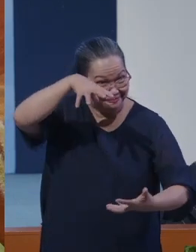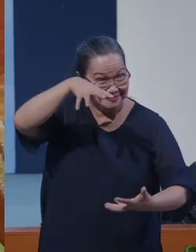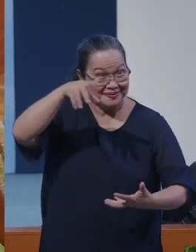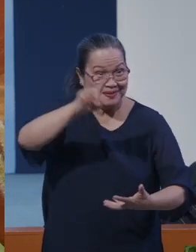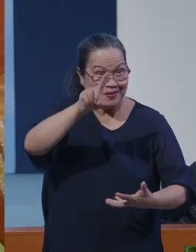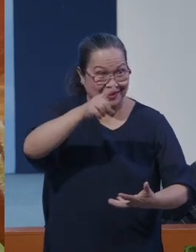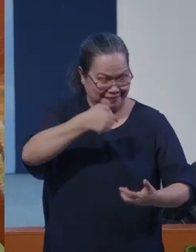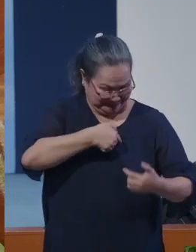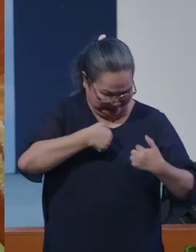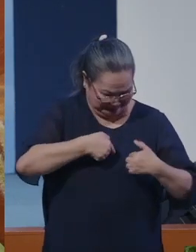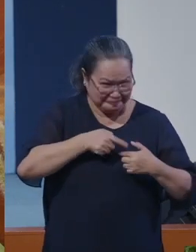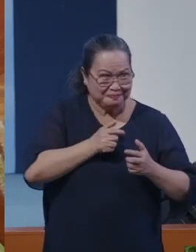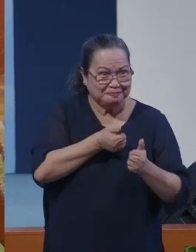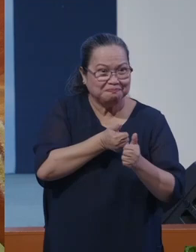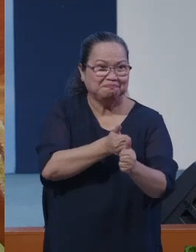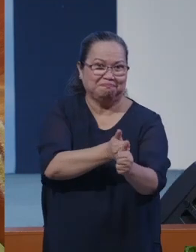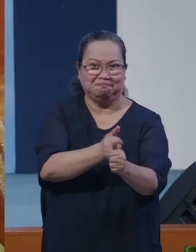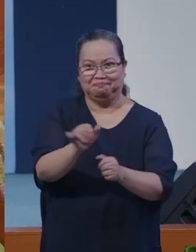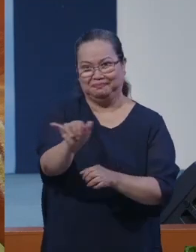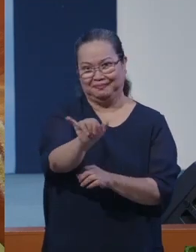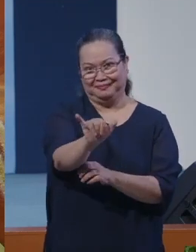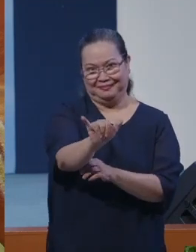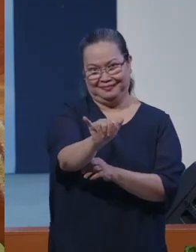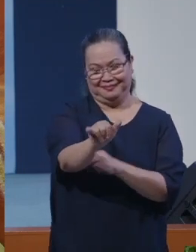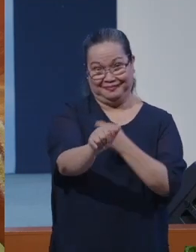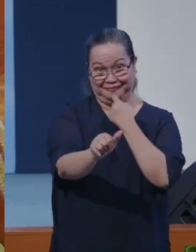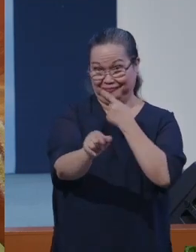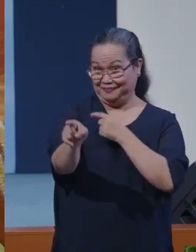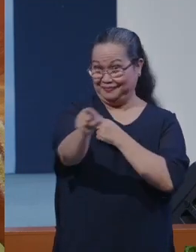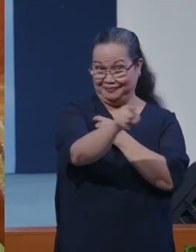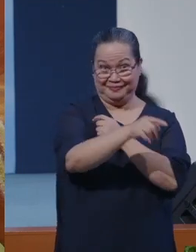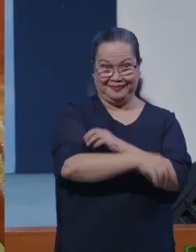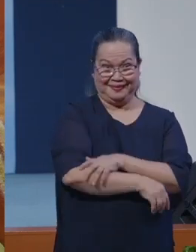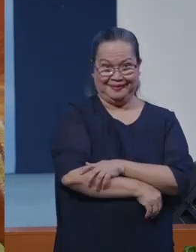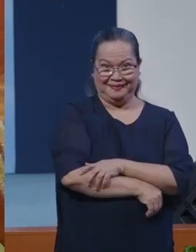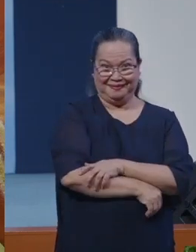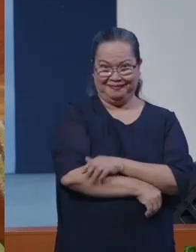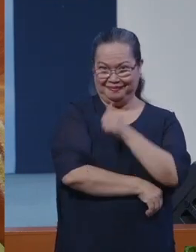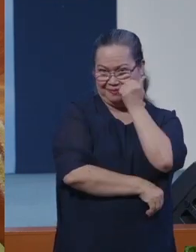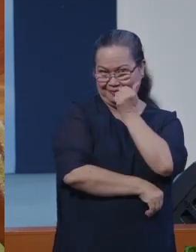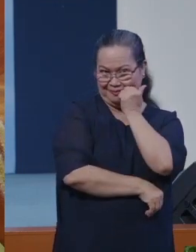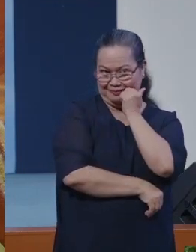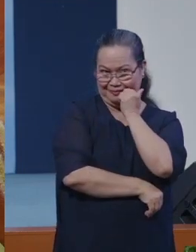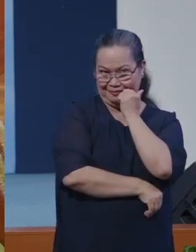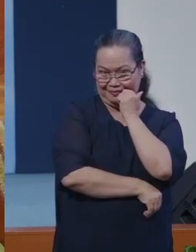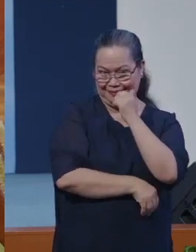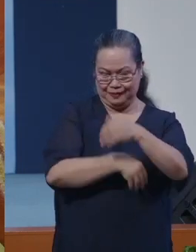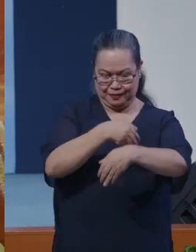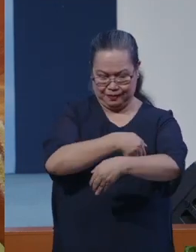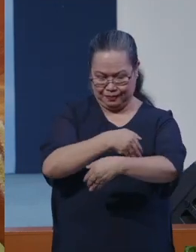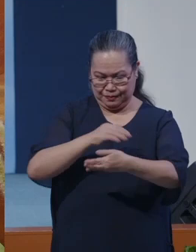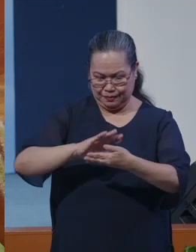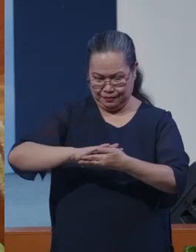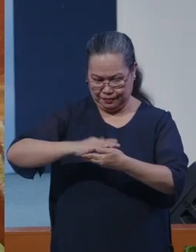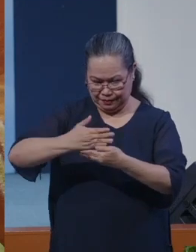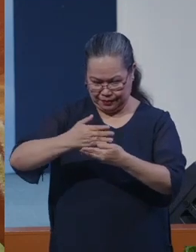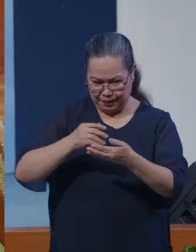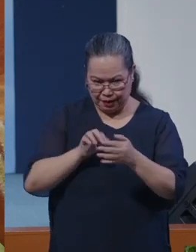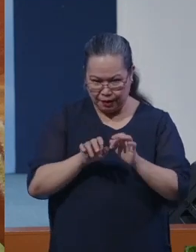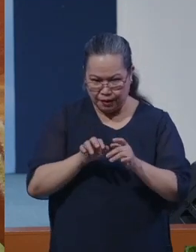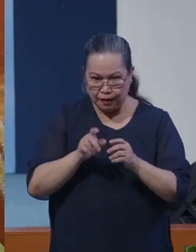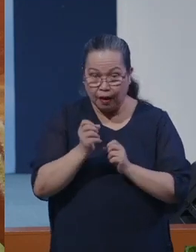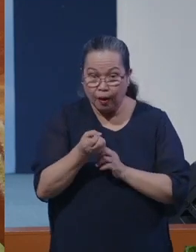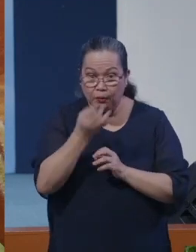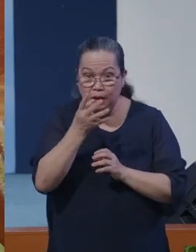ating puso? Meron po ba sa inyo na araw-araw binubuksan yung inyong banking app?